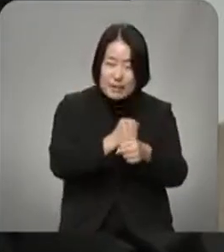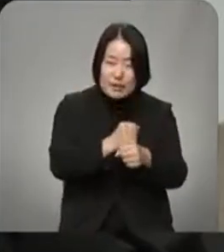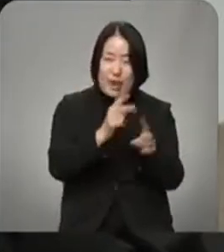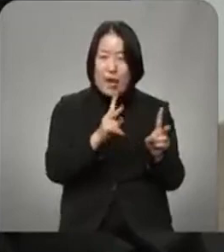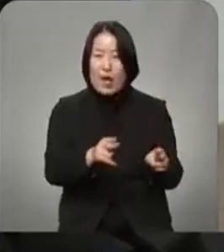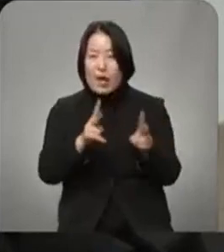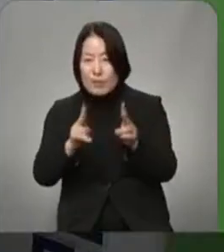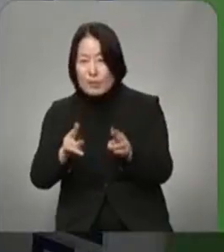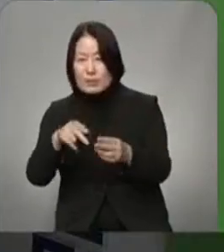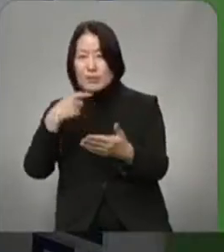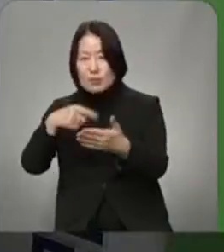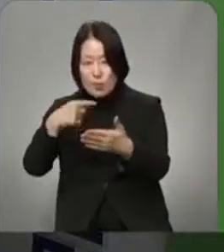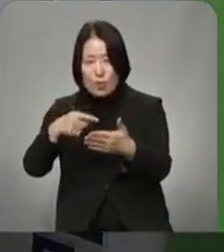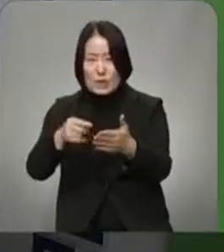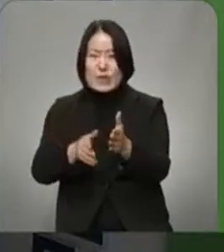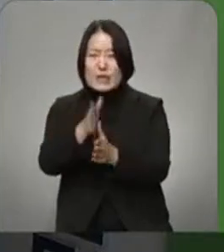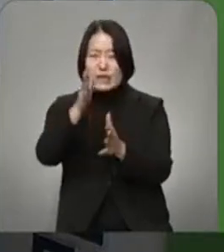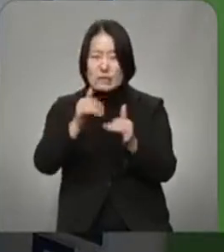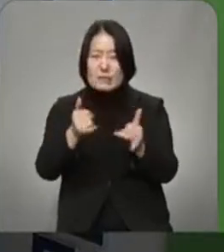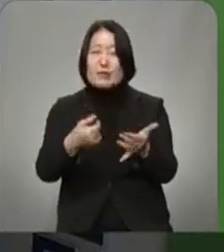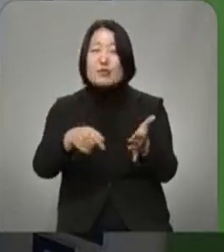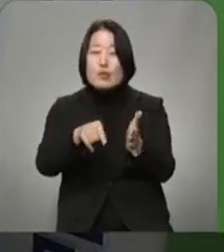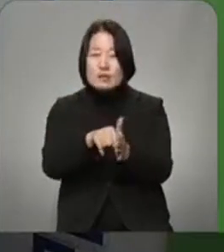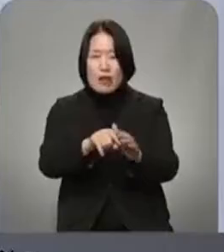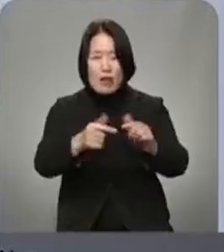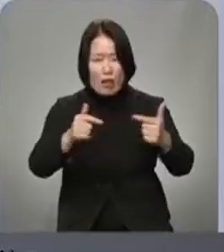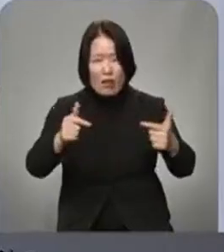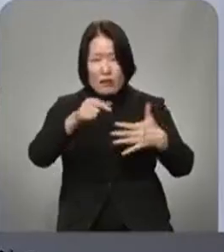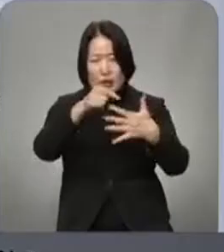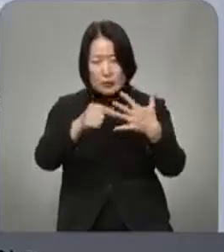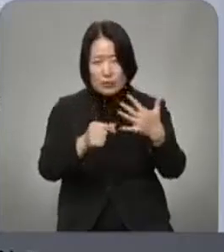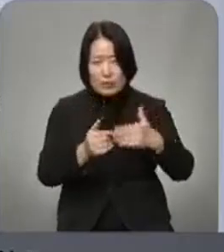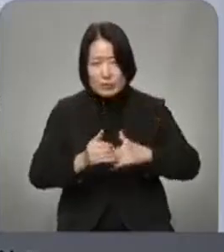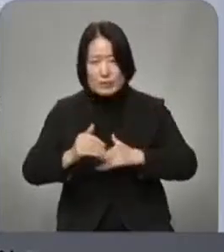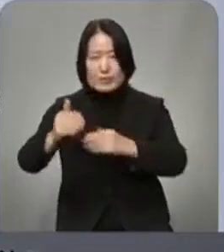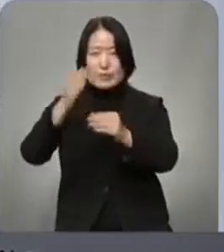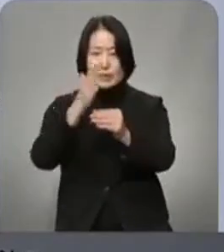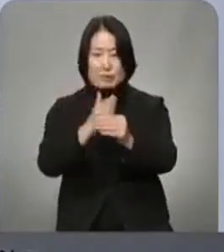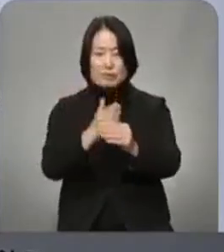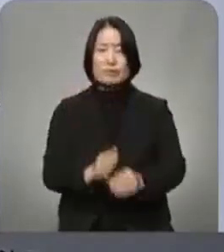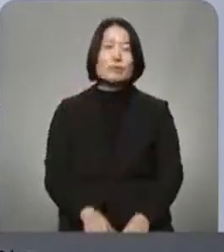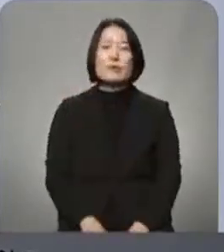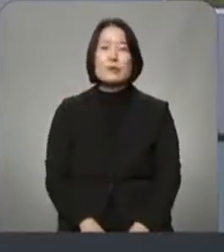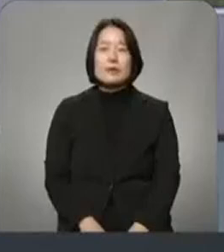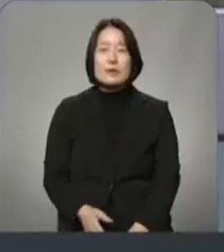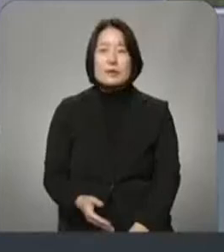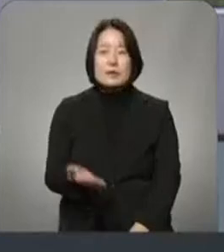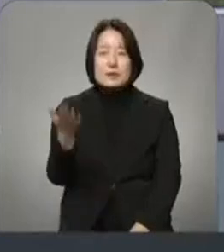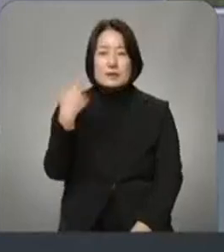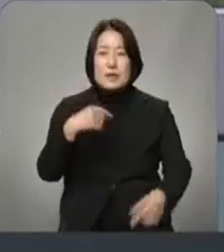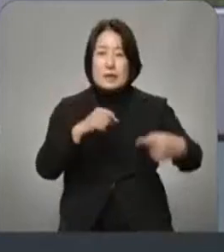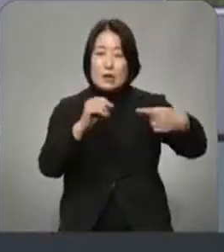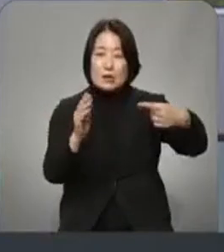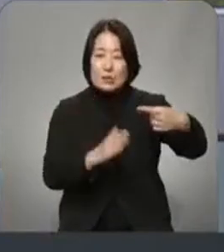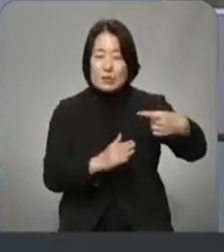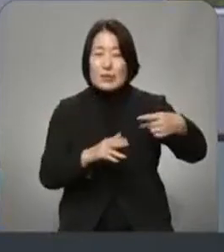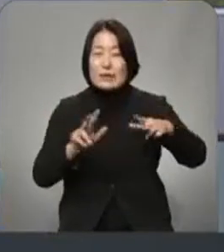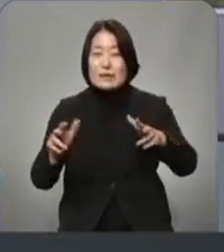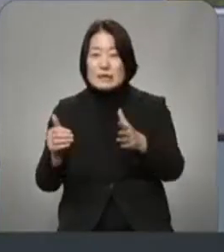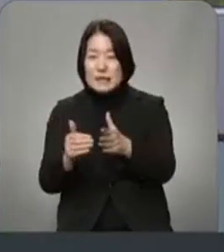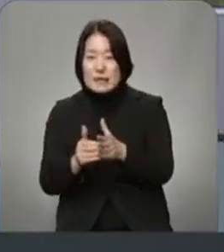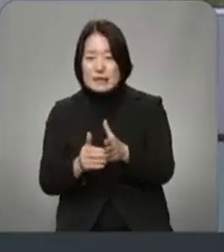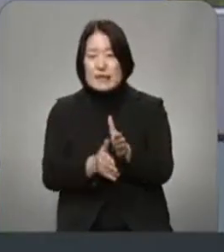등 시민을 대상으로 한 다양한 미디어 프로그램을 진행하고 있습니다 지난 1월부터 최근까지 시민